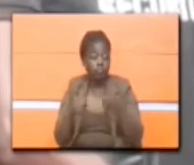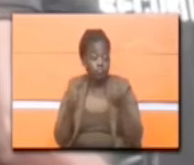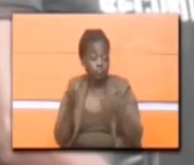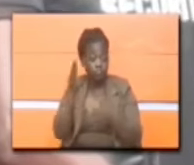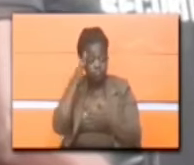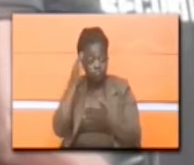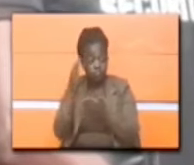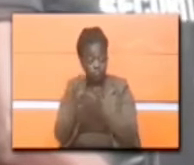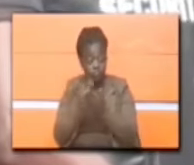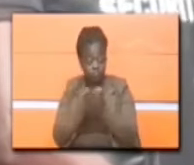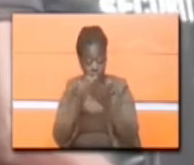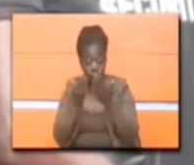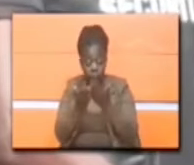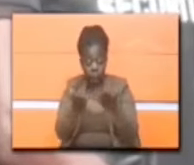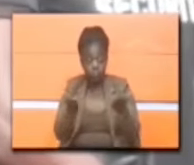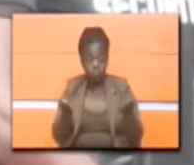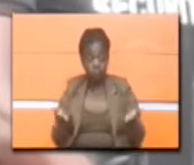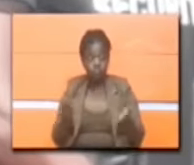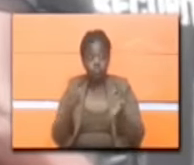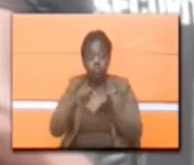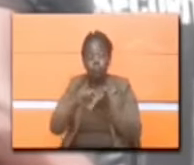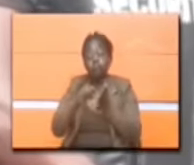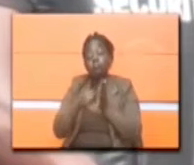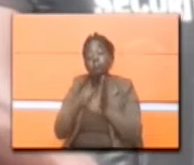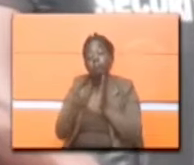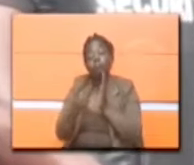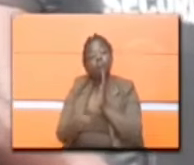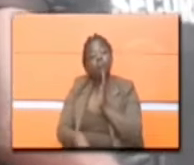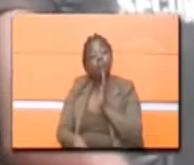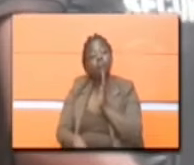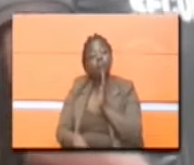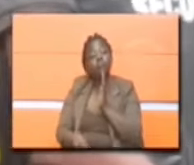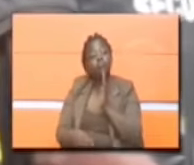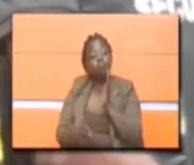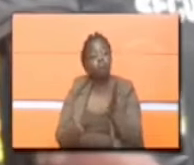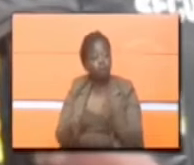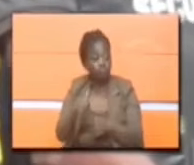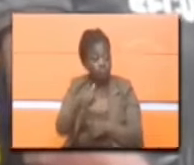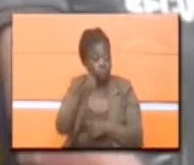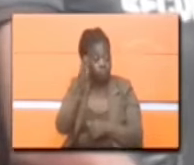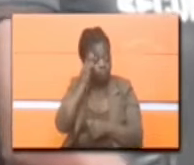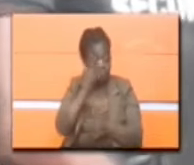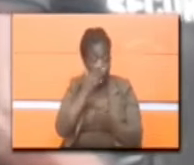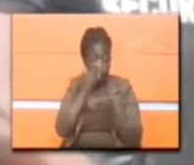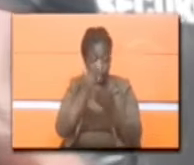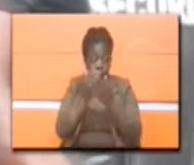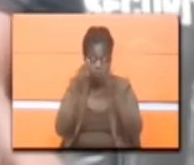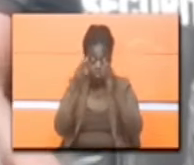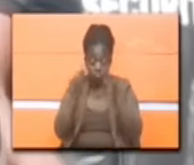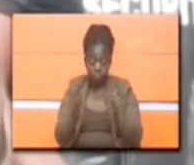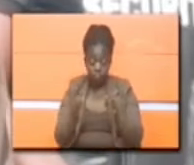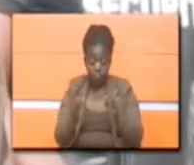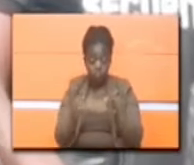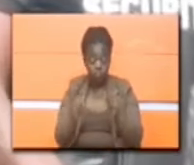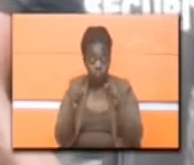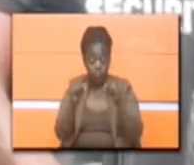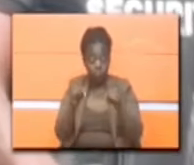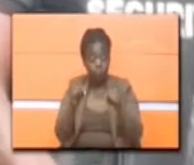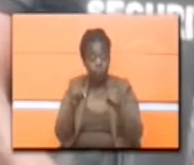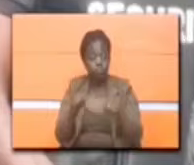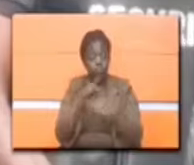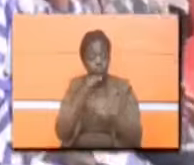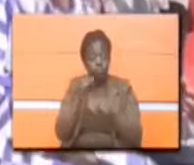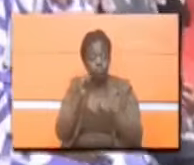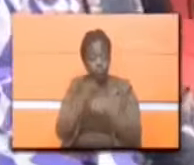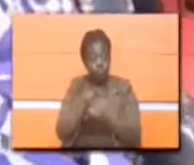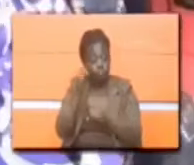Okuba nti wano wemuli kitegeeza nti mwe mumanye ebirungi omukulu Tamale yabadde akolera